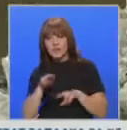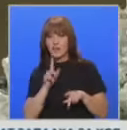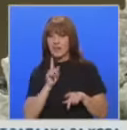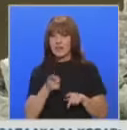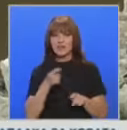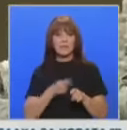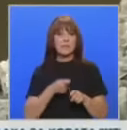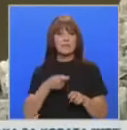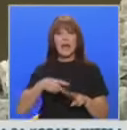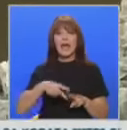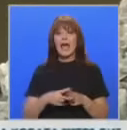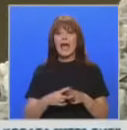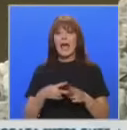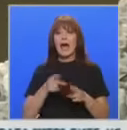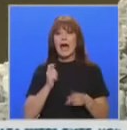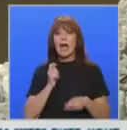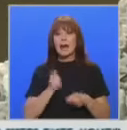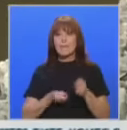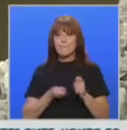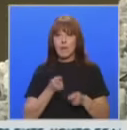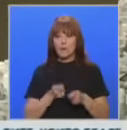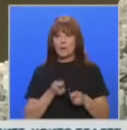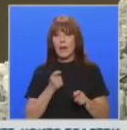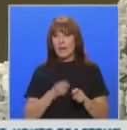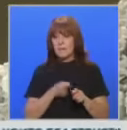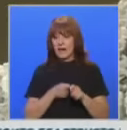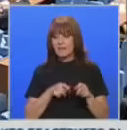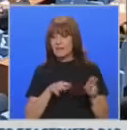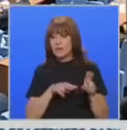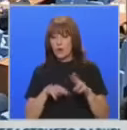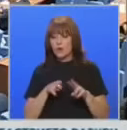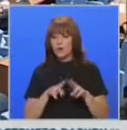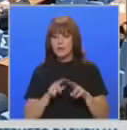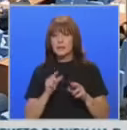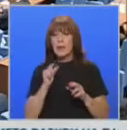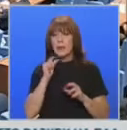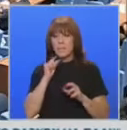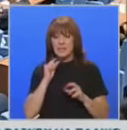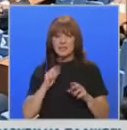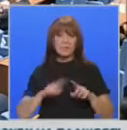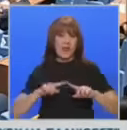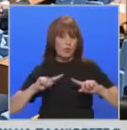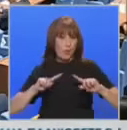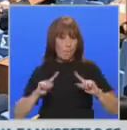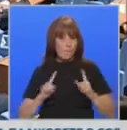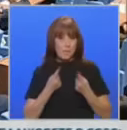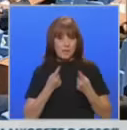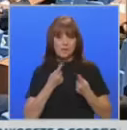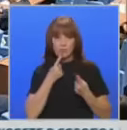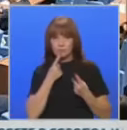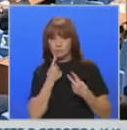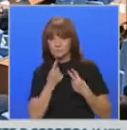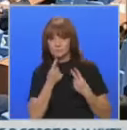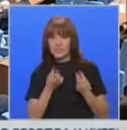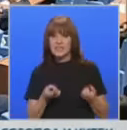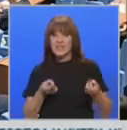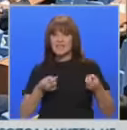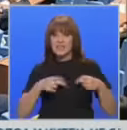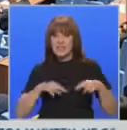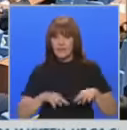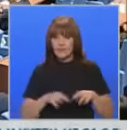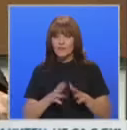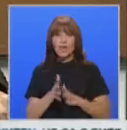ремонтирани. В момента се правят огледи. Максимално бързо ще видим как могат да бъдат възстановени, така че хората